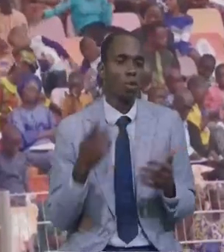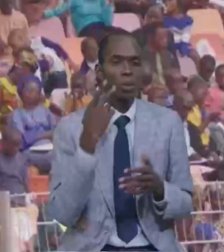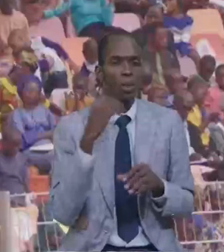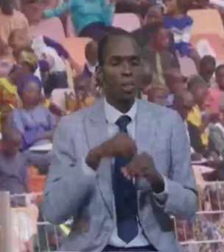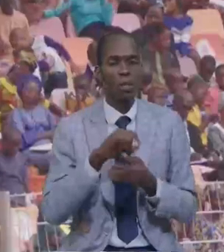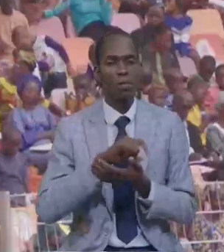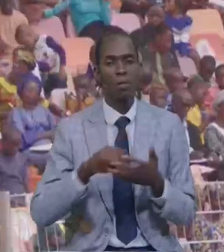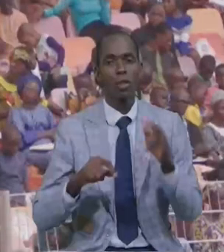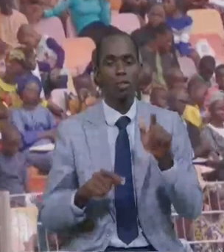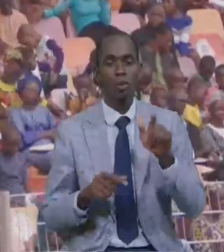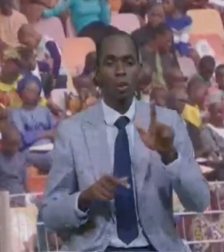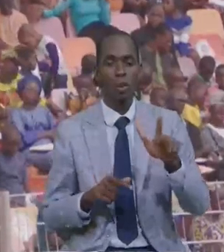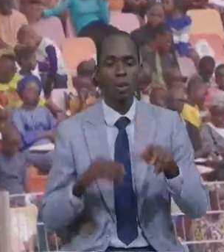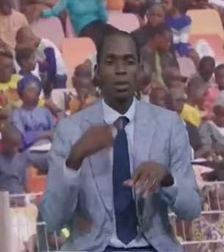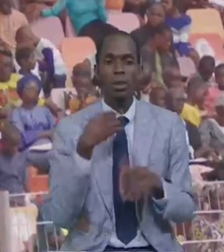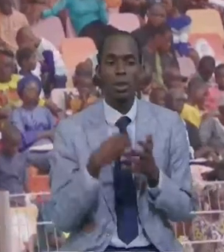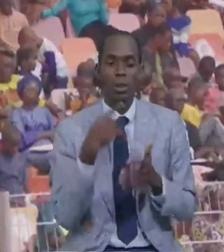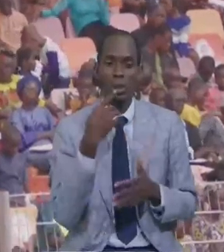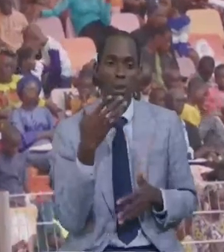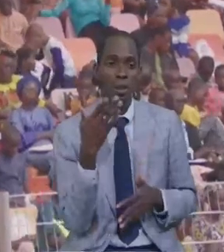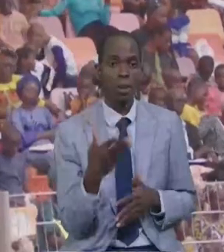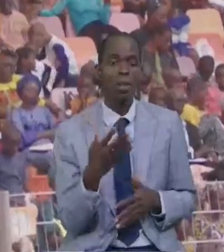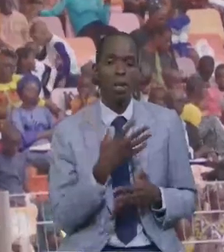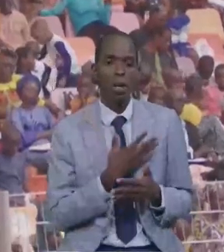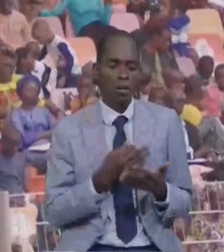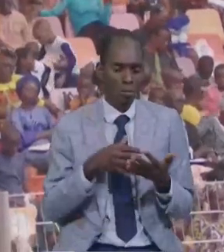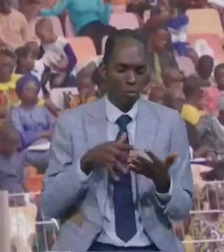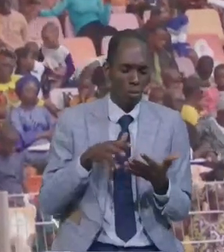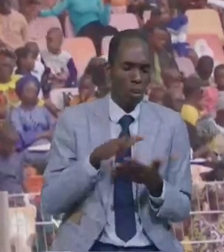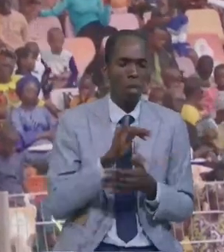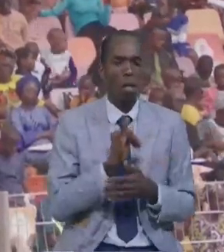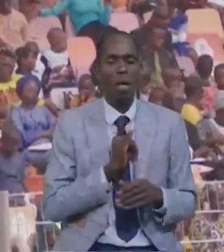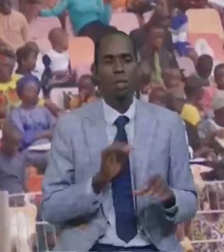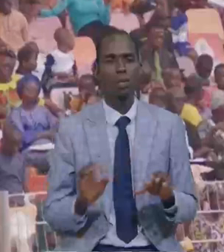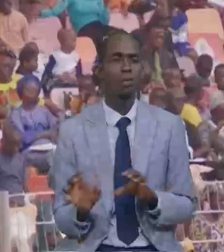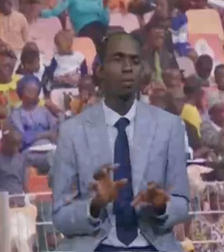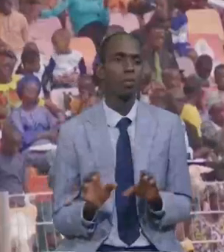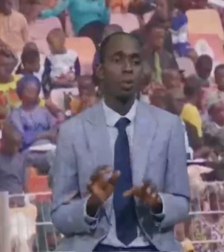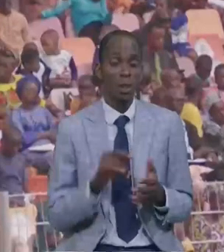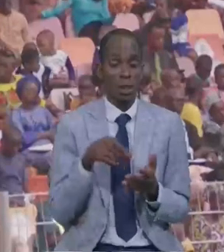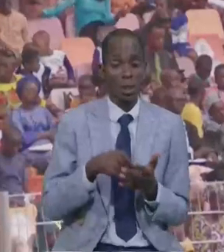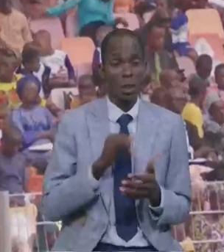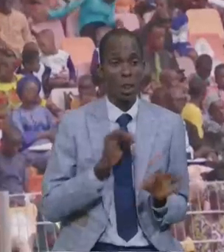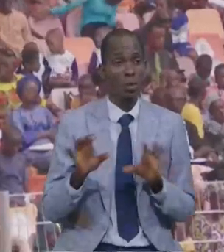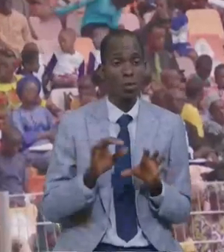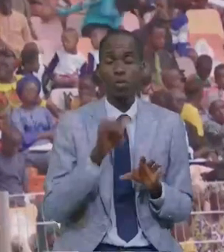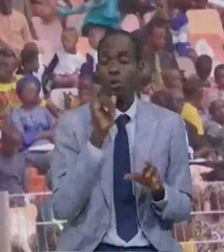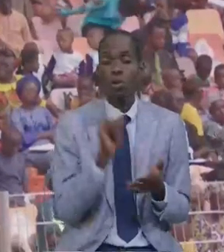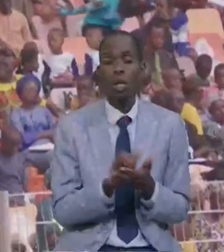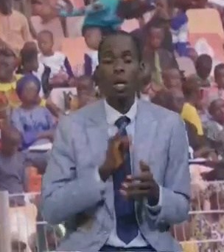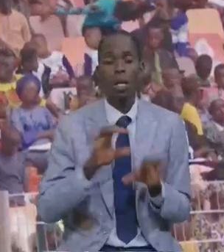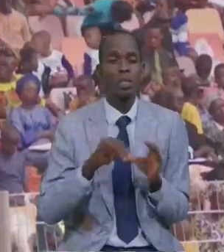Pas seulement que je ne l'ai fait par le passé, mais je le fais, m'associant à eux. Des